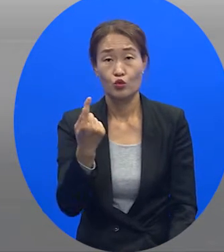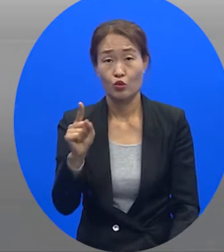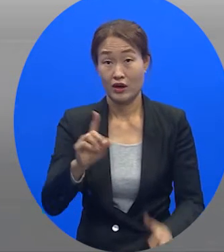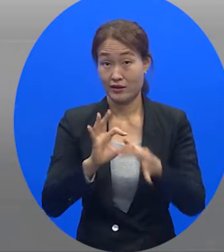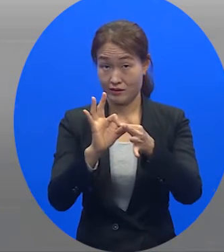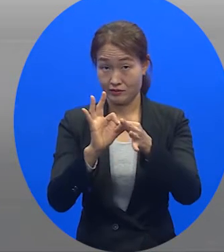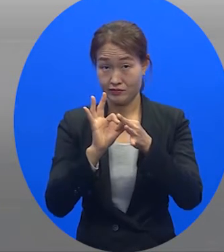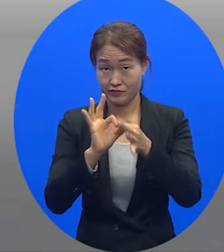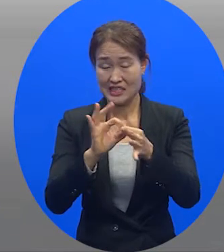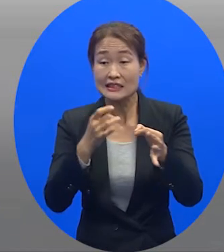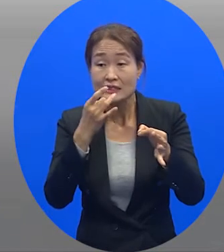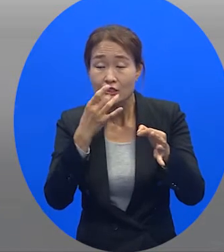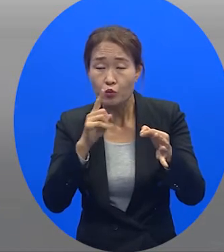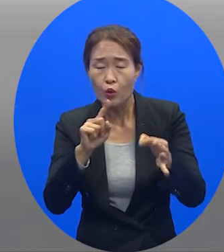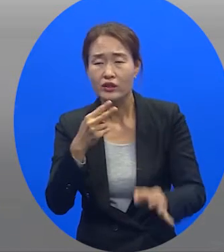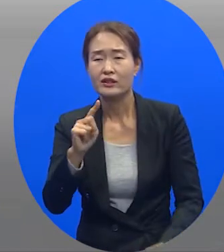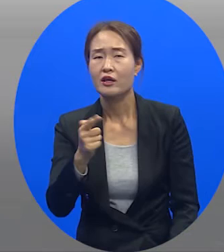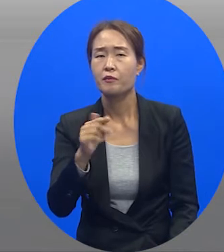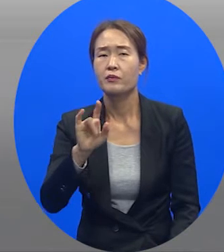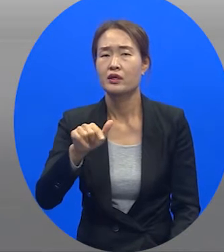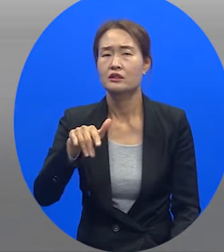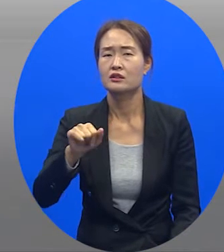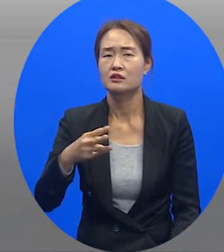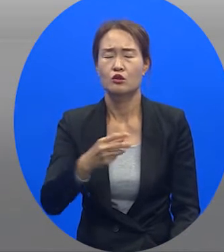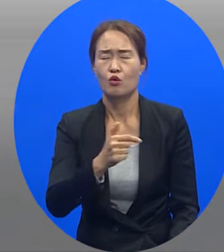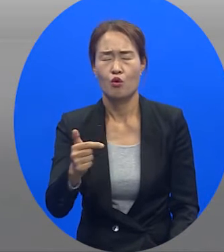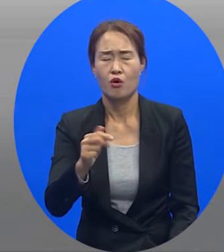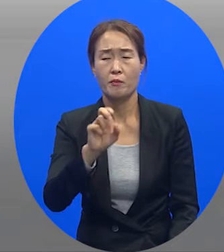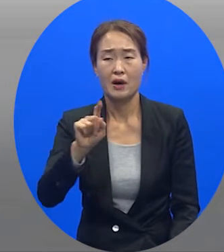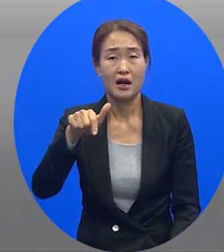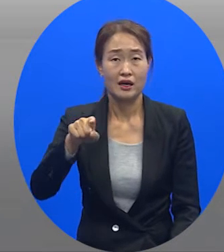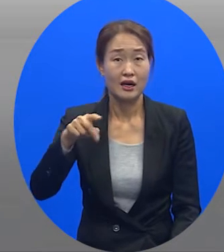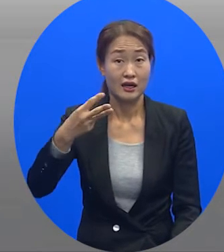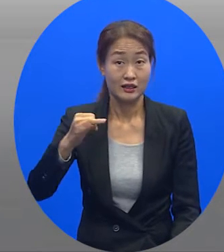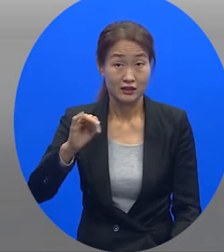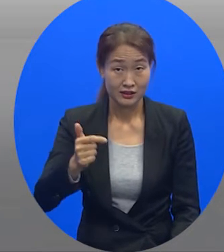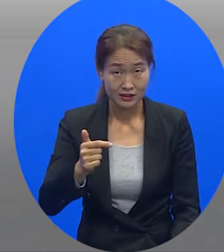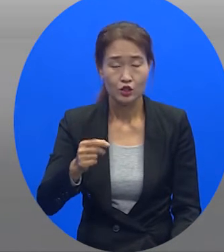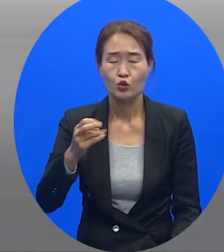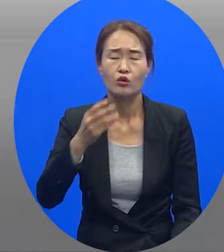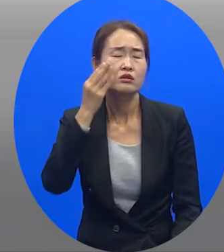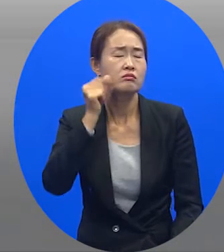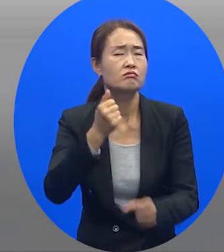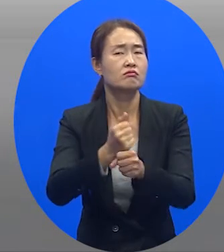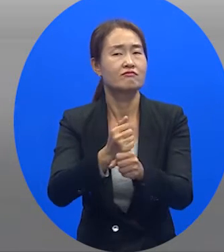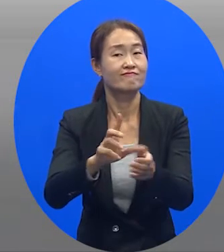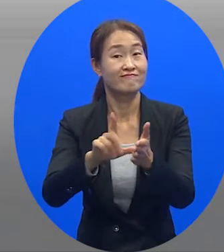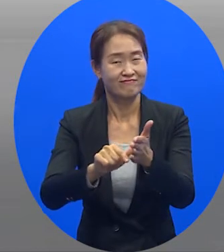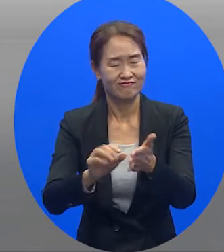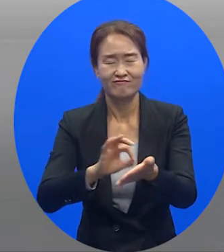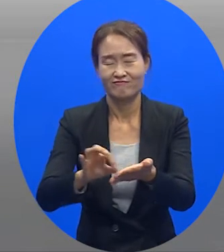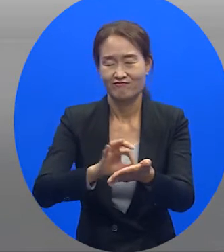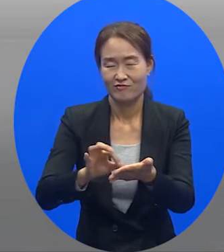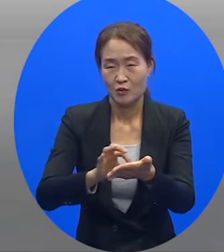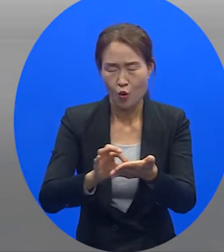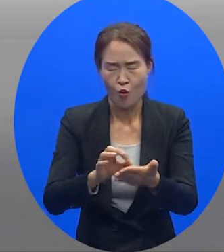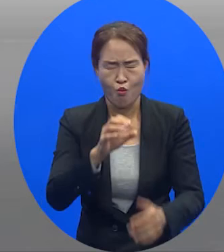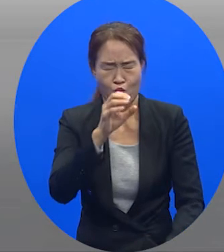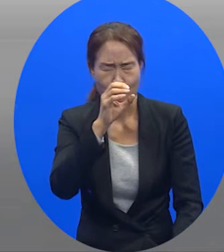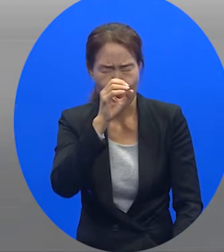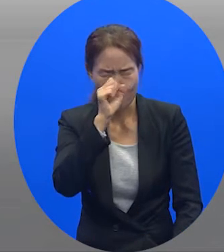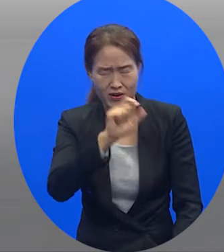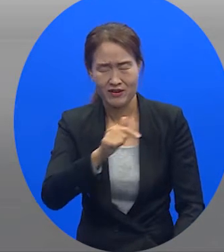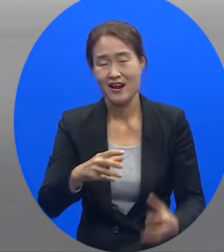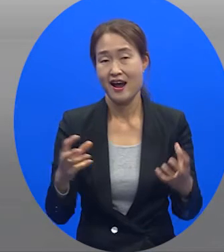속합니다. 해바라기의 씨는 단백질이 풍부해서 마가린이나 식용유를 만들 때 사용하는 고급 식물성